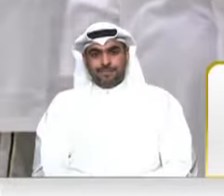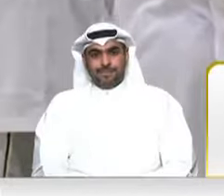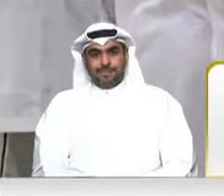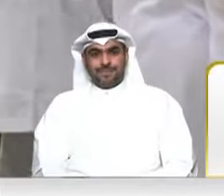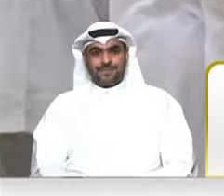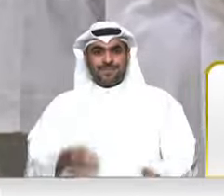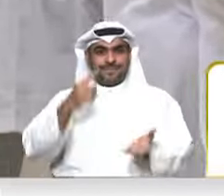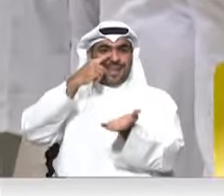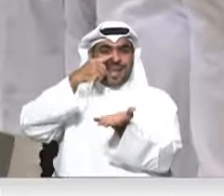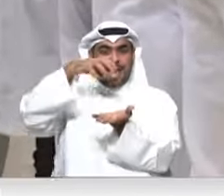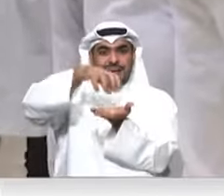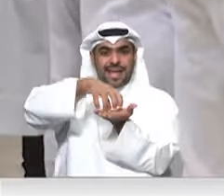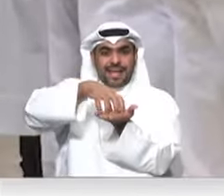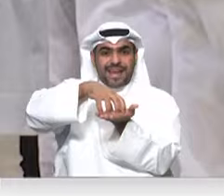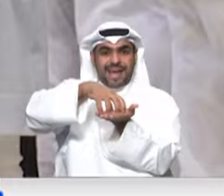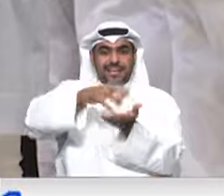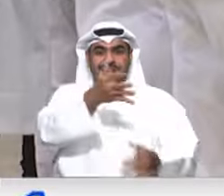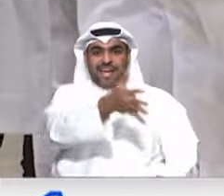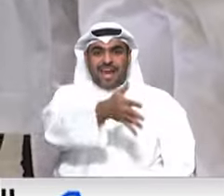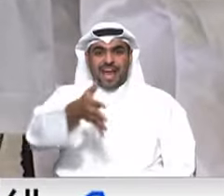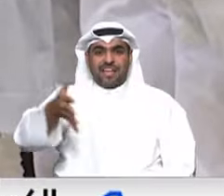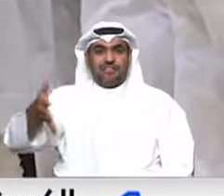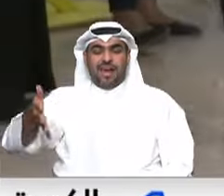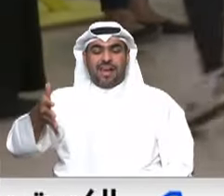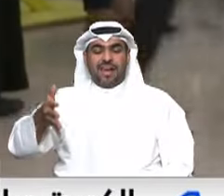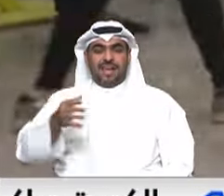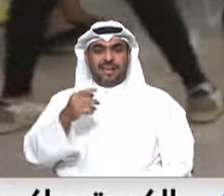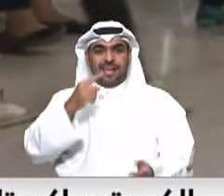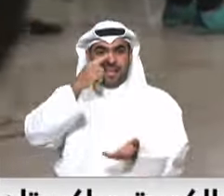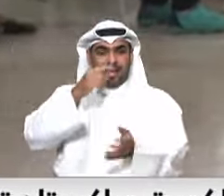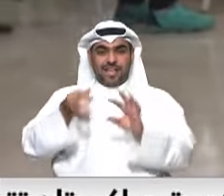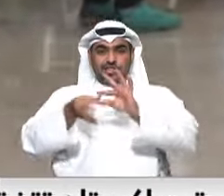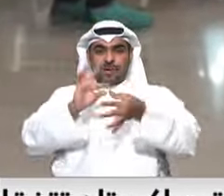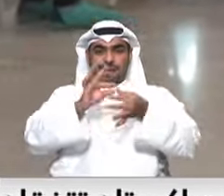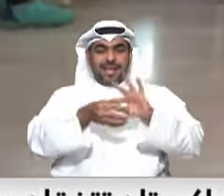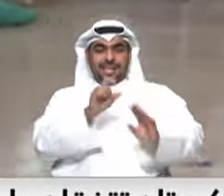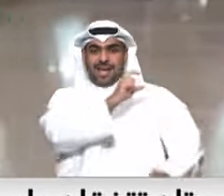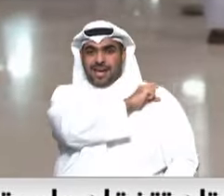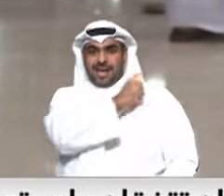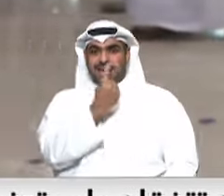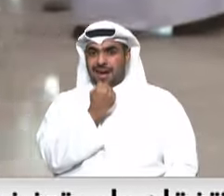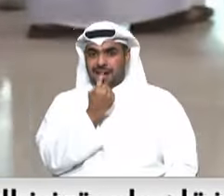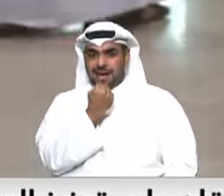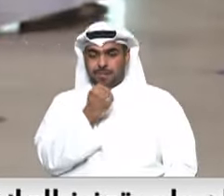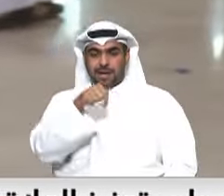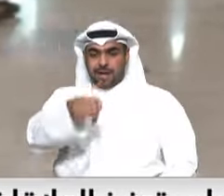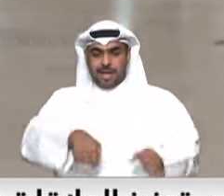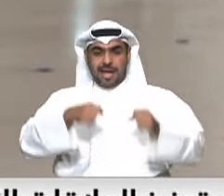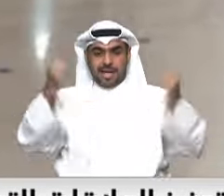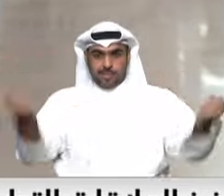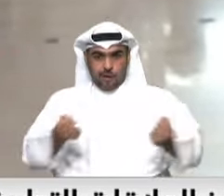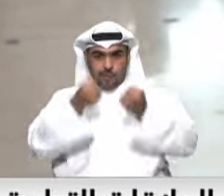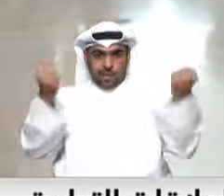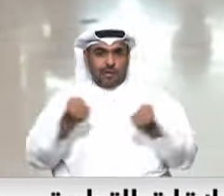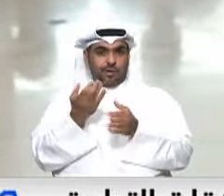الصغير يخدم جوانب معرفية وترفيهية وعملية عدة للأطفال، كما أنه ينمي الجانب التطوعي في النشأ